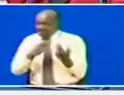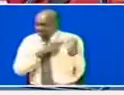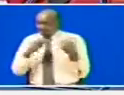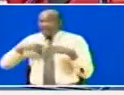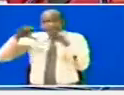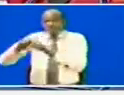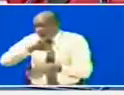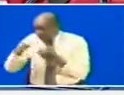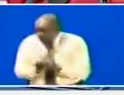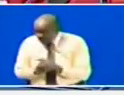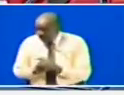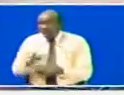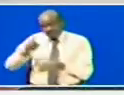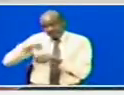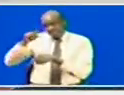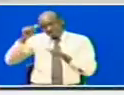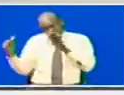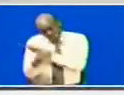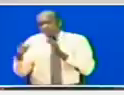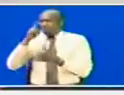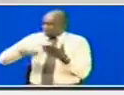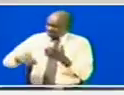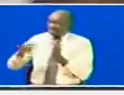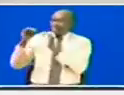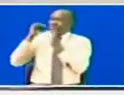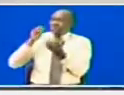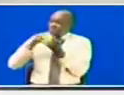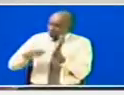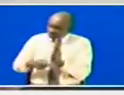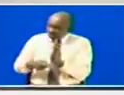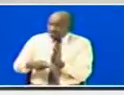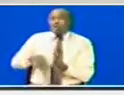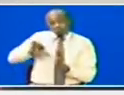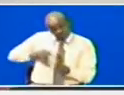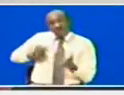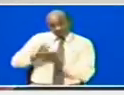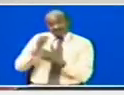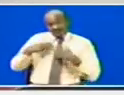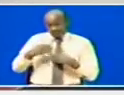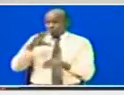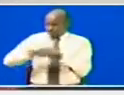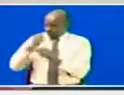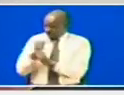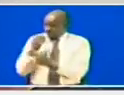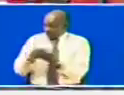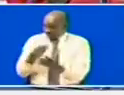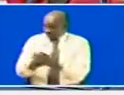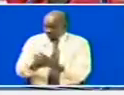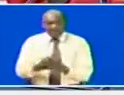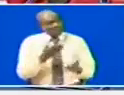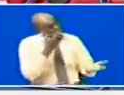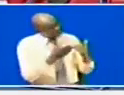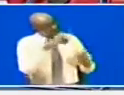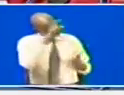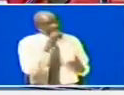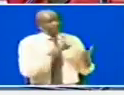Tukisema sawa, ina maana mimi ni chini yako kama mwanaume. Lakini usawa ni kwamba mke uwe na haki ya kutengeza hela zako. Hivi babu, uko na mke wako ana mihela